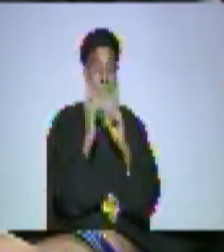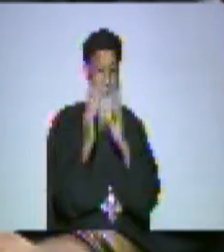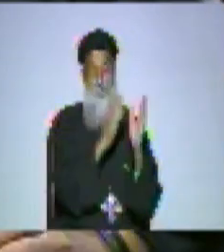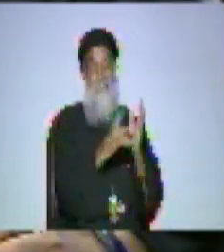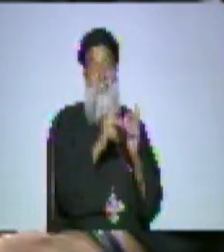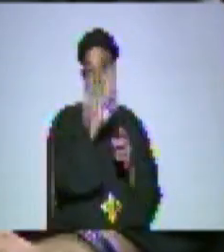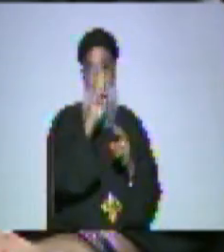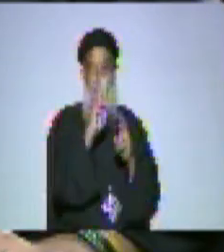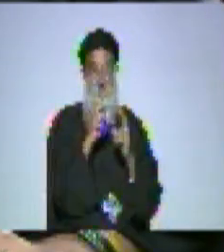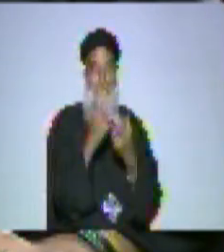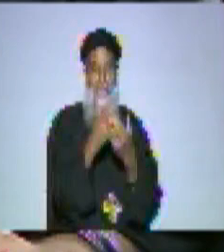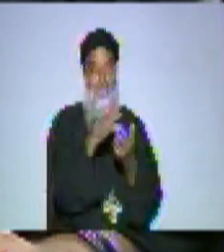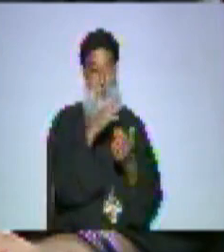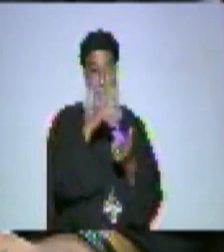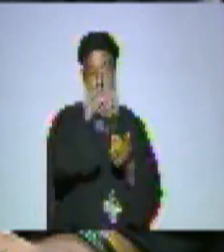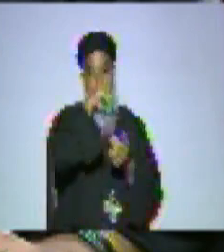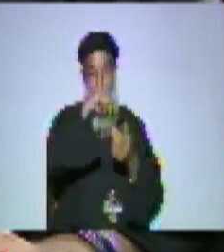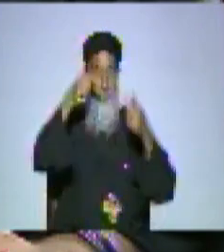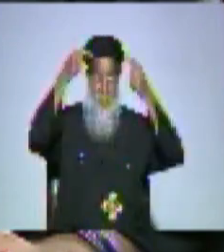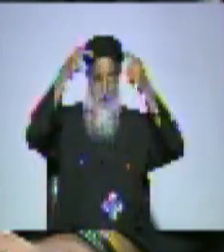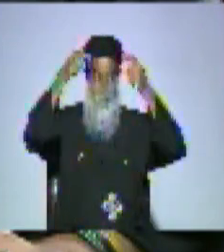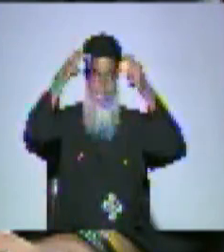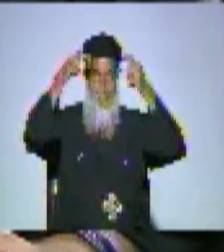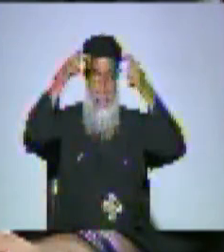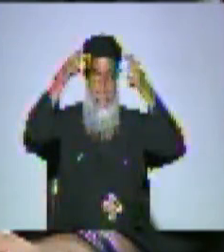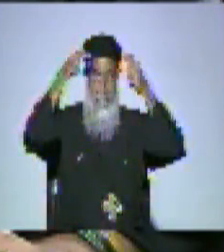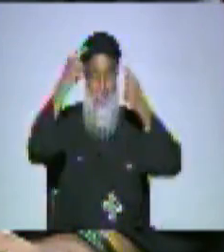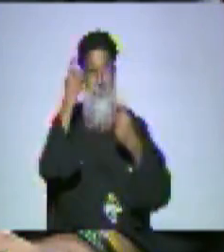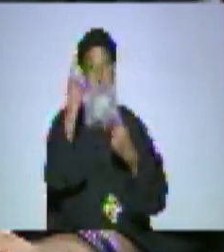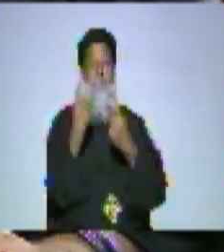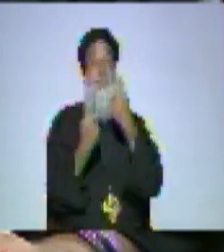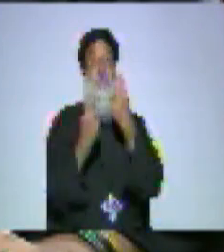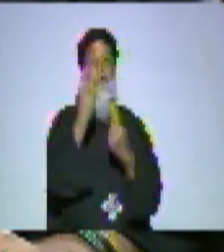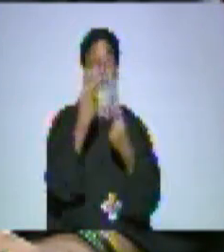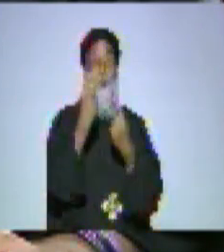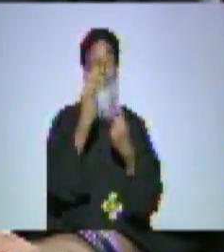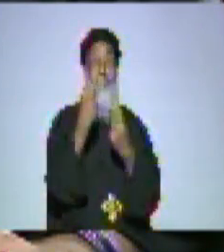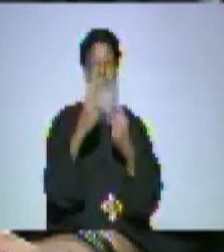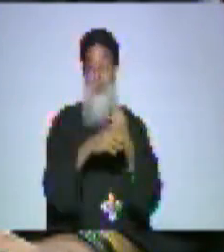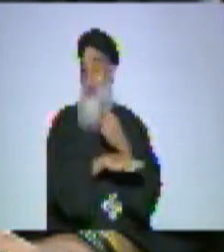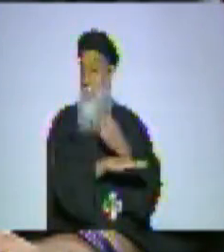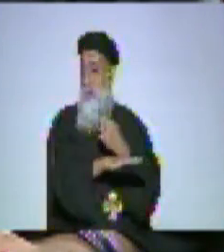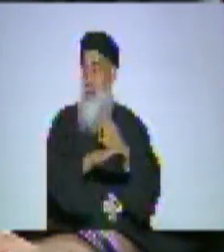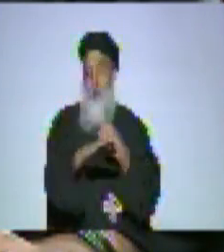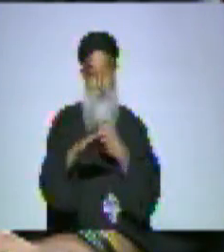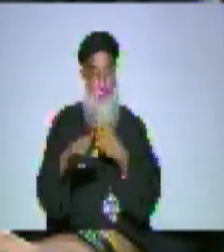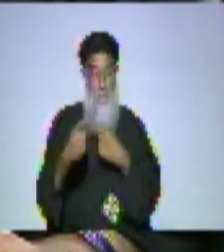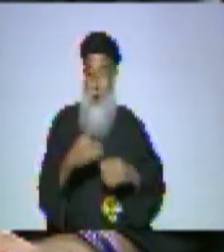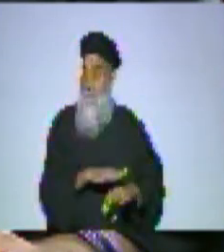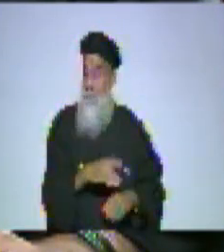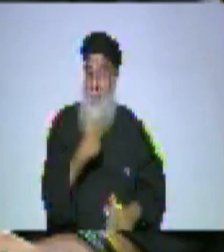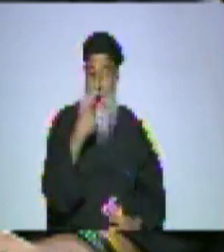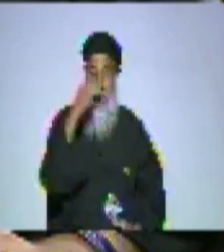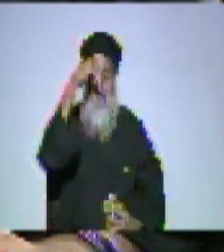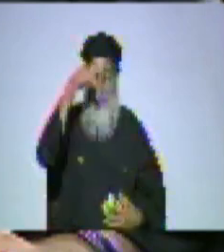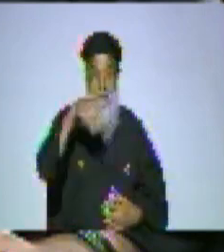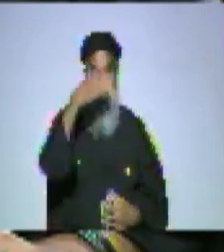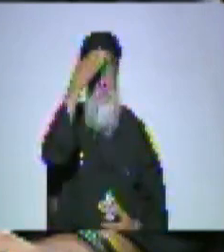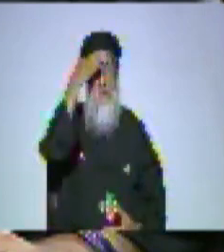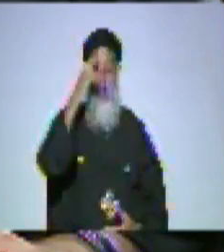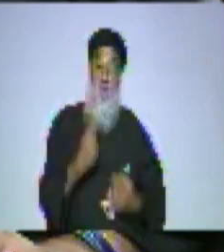طبعا ابو الاسقف تفضل يا رب الزروع والعجب ونبات الحقل في هذه السنه